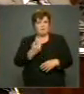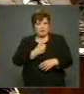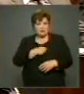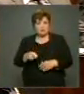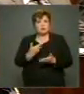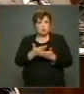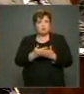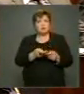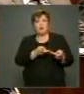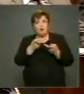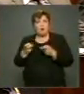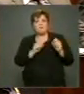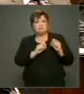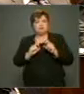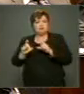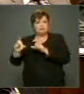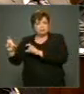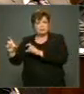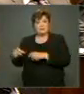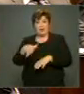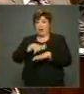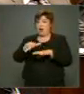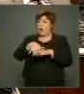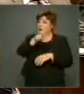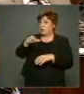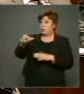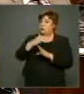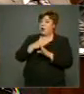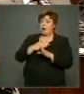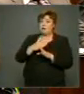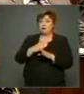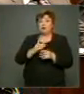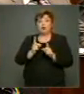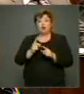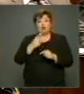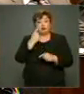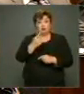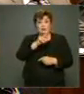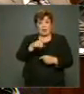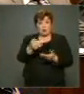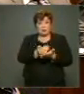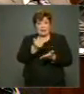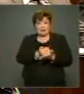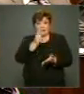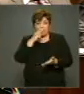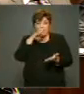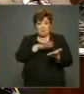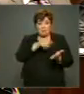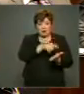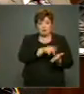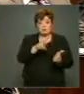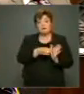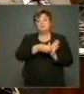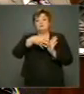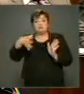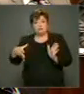vain kasvaa. Asiantuntijat arvioivat, että yhden euron säästö vikapaikassa aiheuttaa myöhemmin kolmen